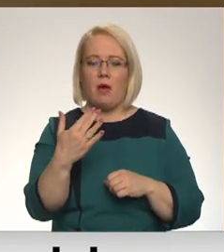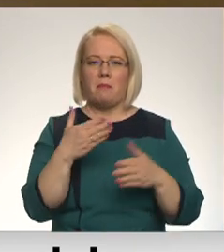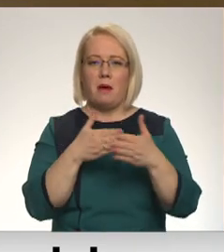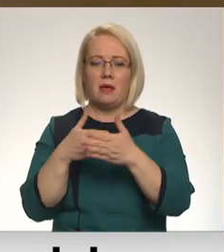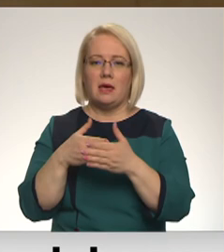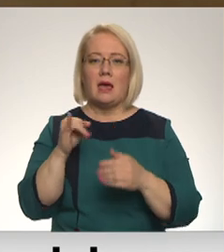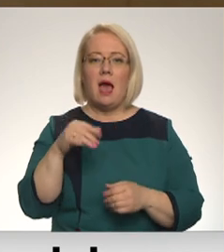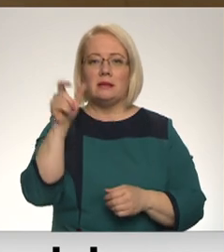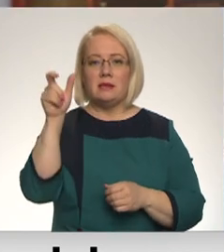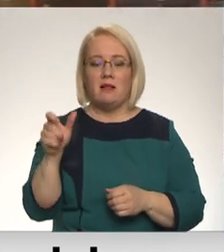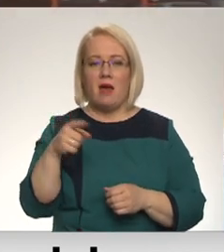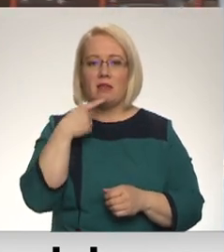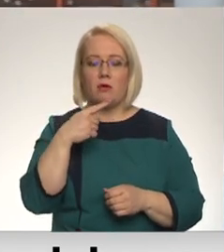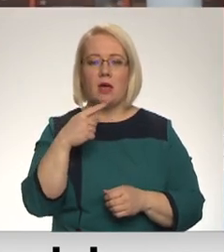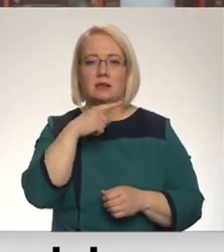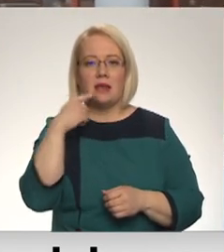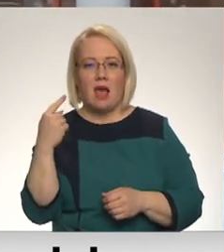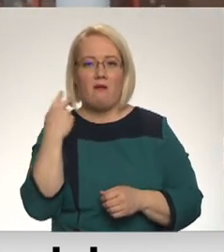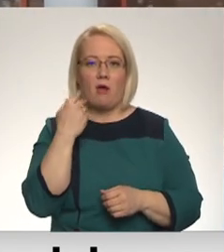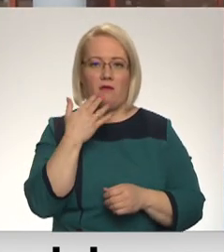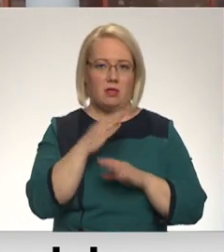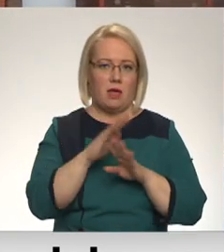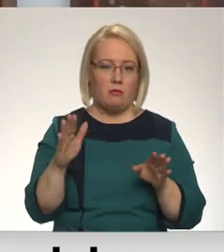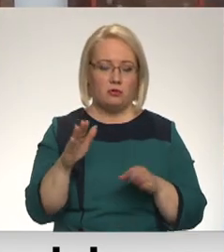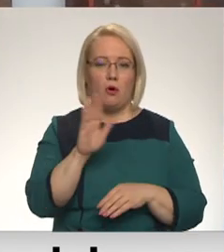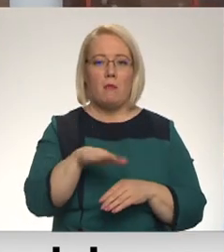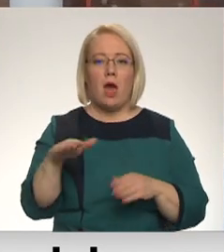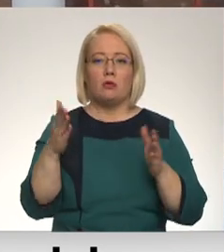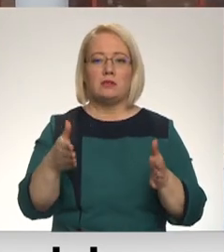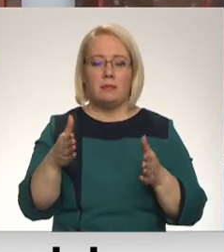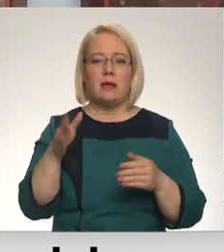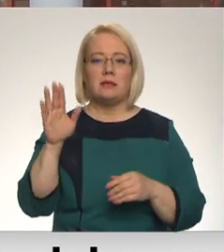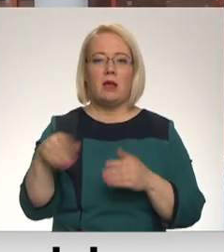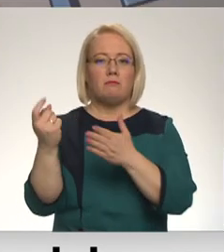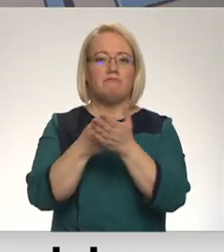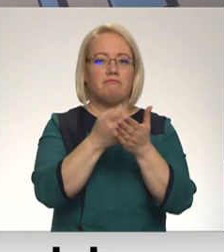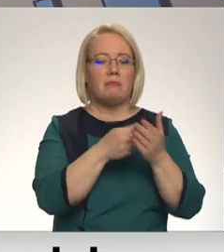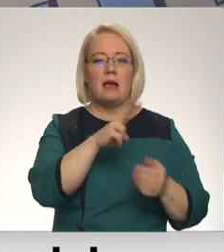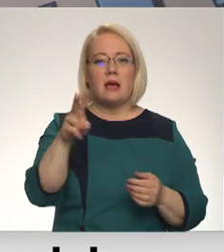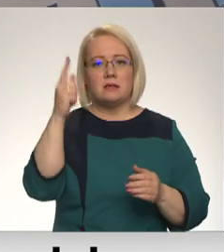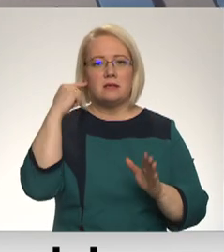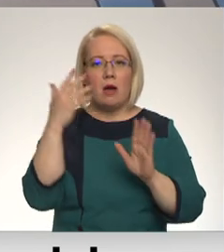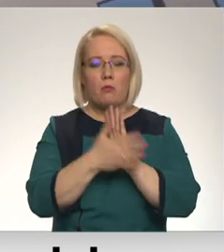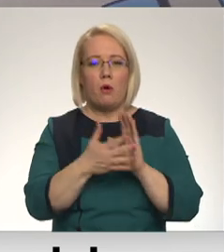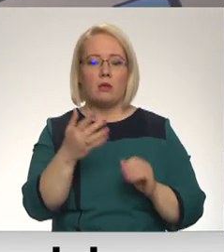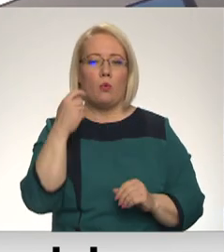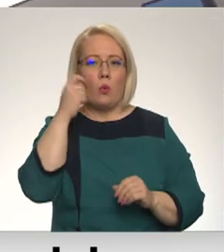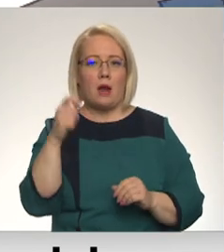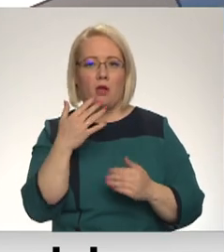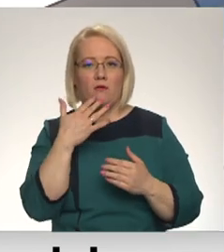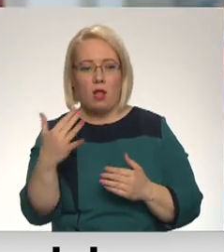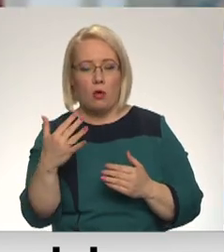ne krievu, ne angļu valodā. Bet, piemēram, bērnu slimnīca jau apzinājus kolēģus, kuri runā vai saprot ukraiņu valodu, risinājumi ir arī